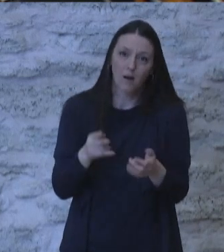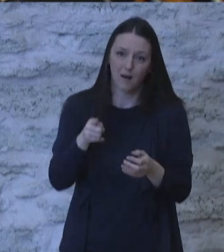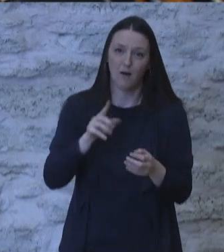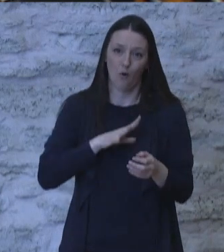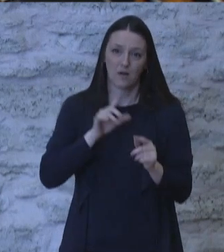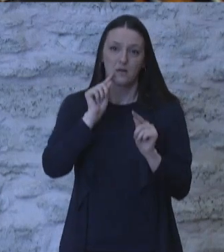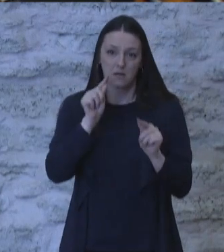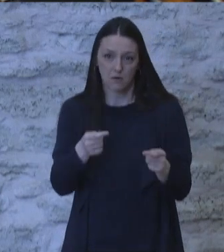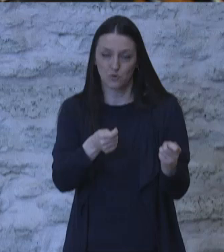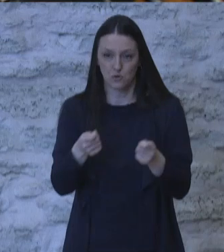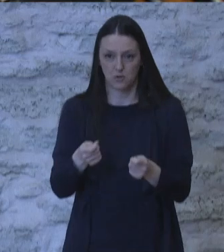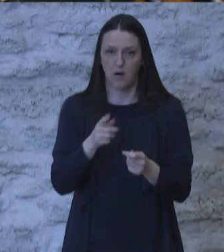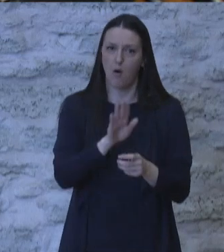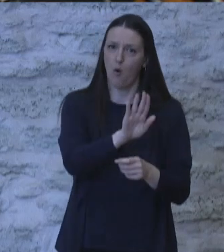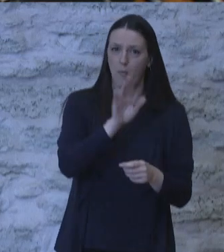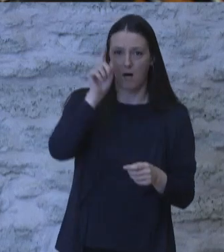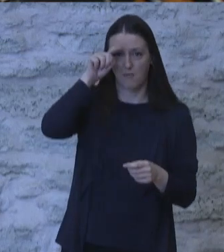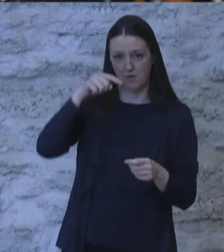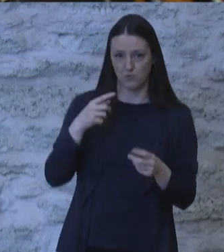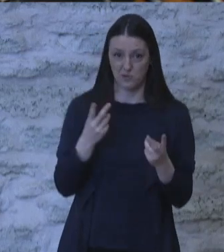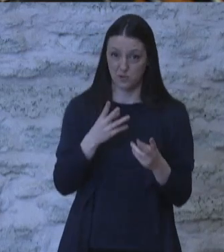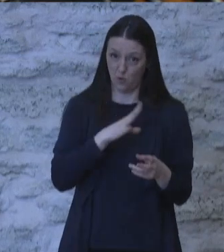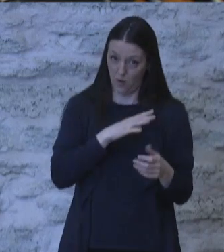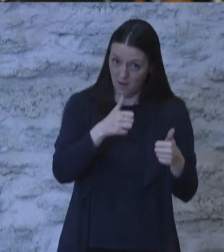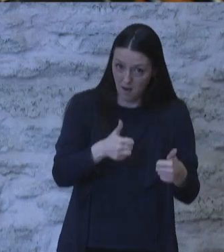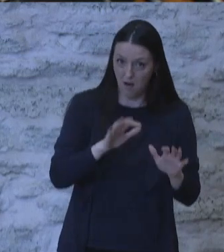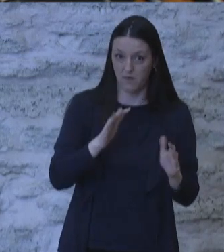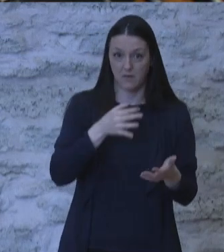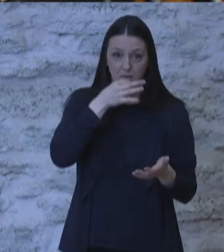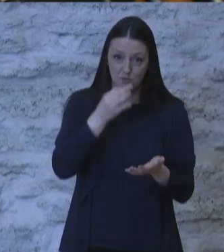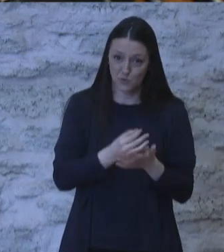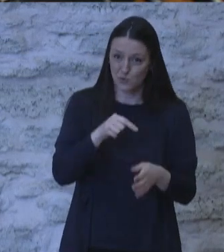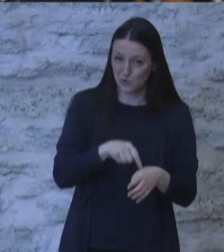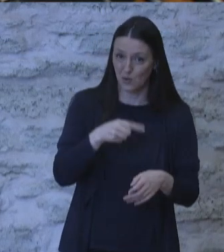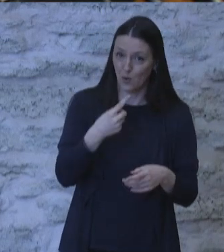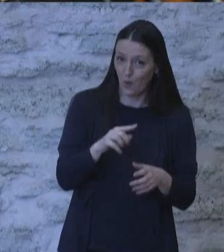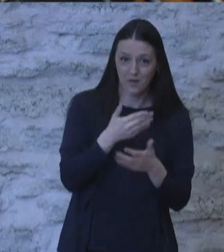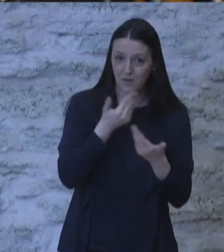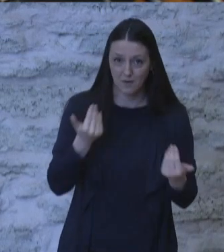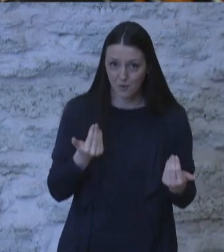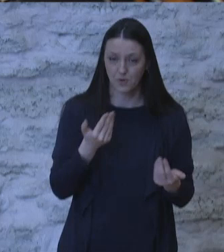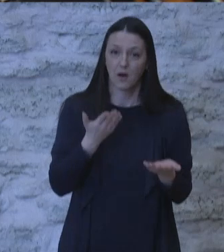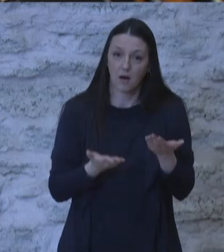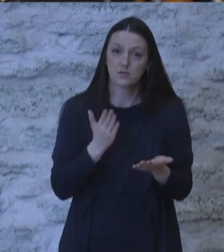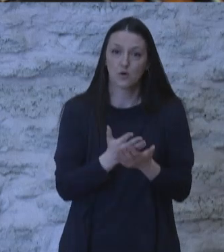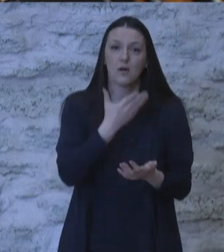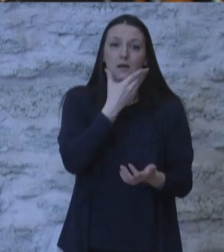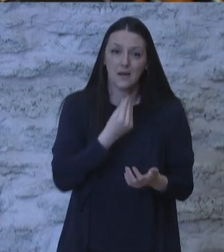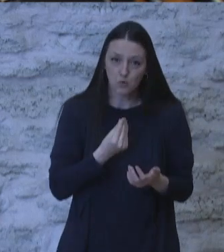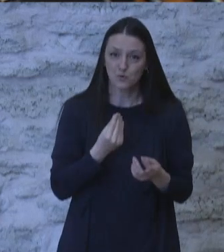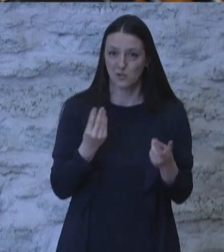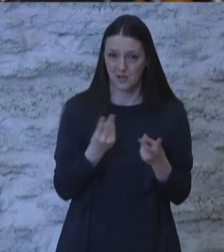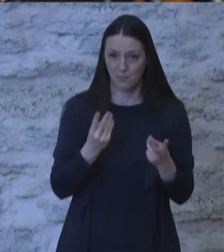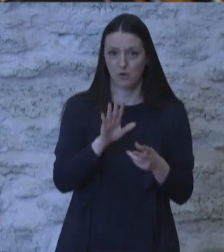kas need olid head mõtted, kas need olid vastutustundlikud ja kas on ilus peale selle teie